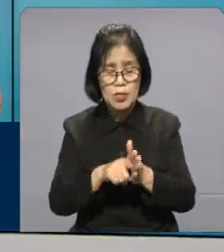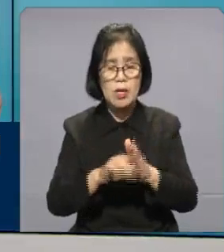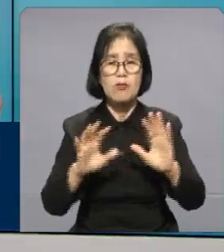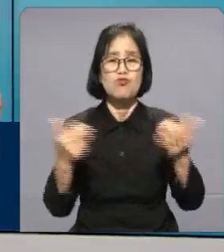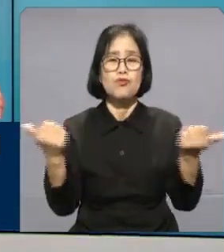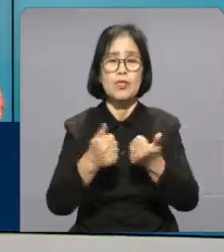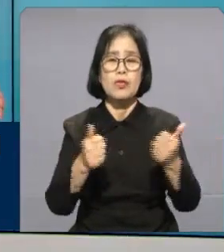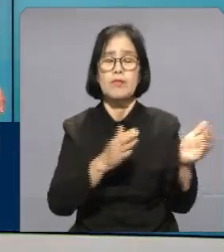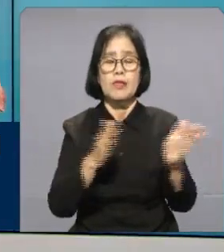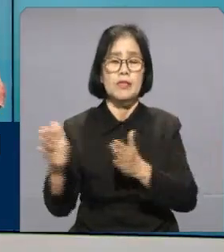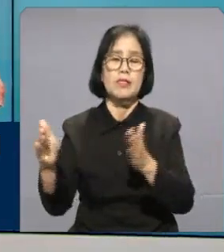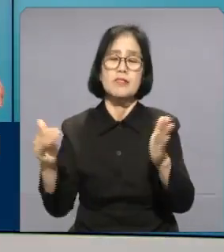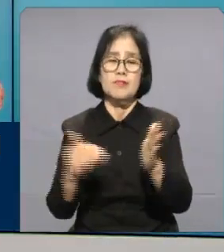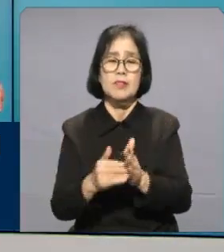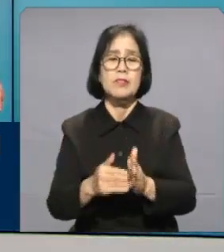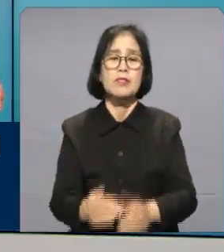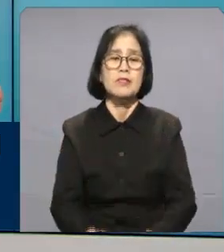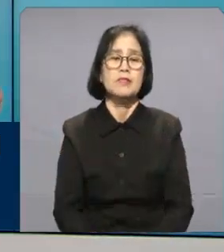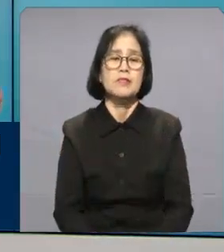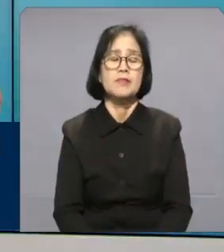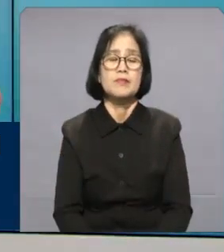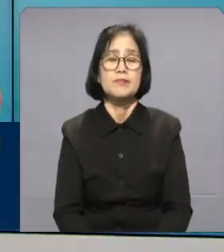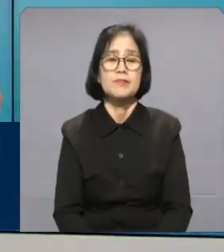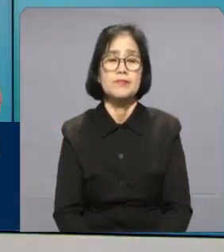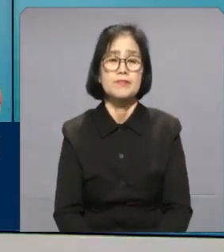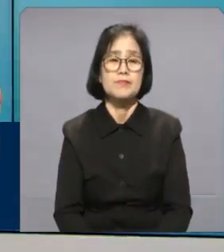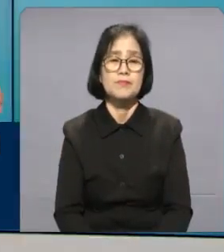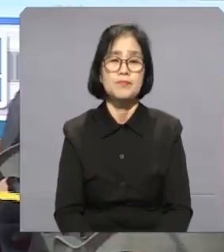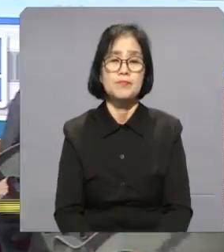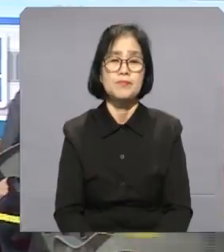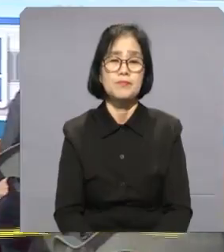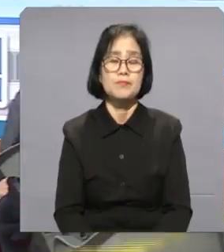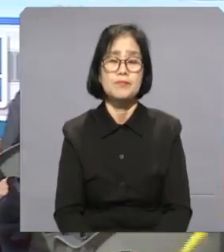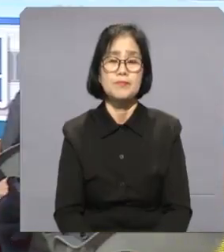국회에 마련됐습니다. 김민주 기자입니다.